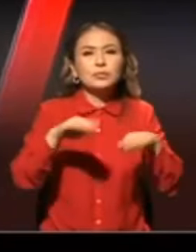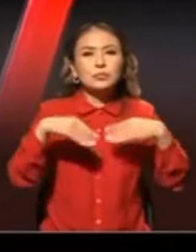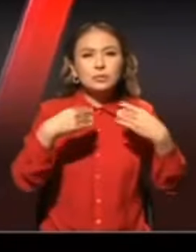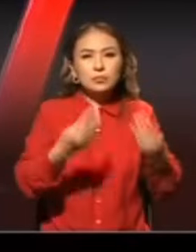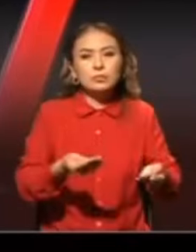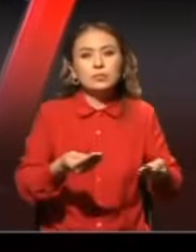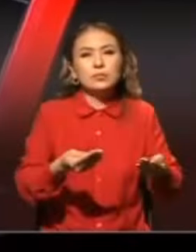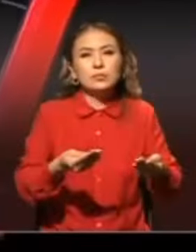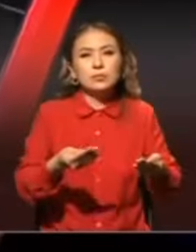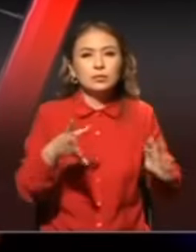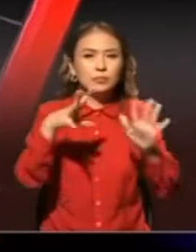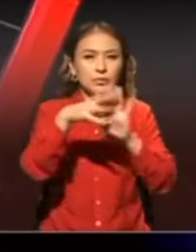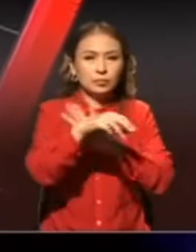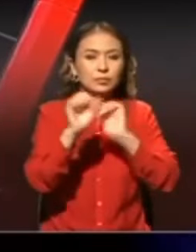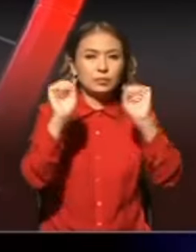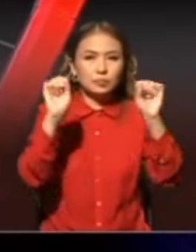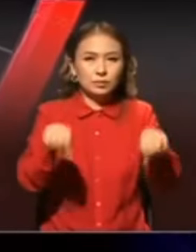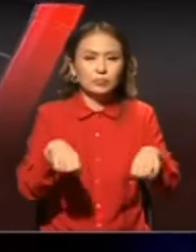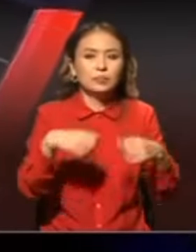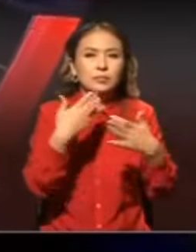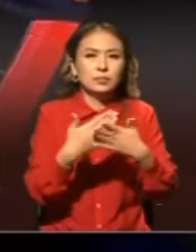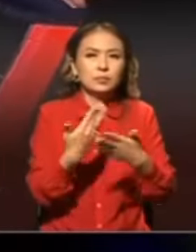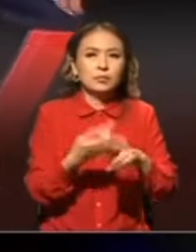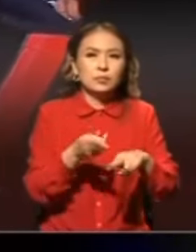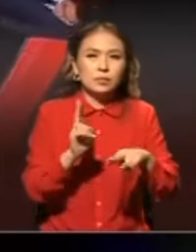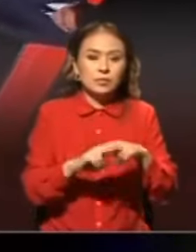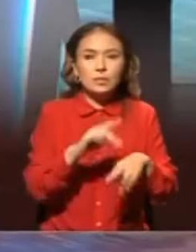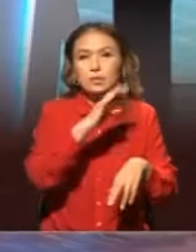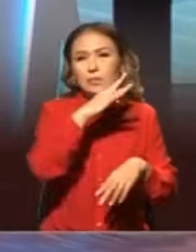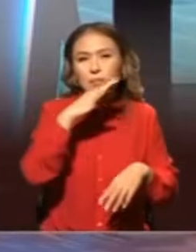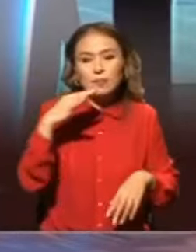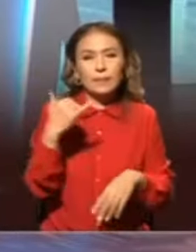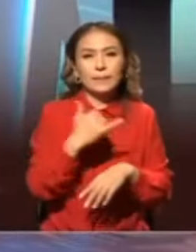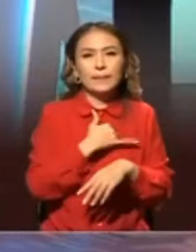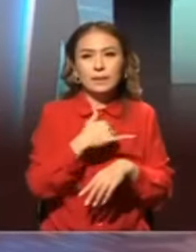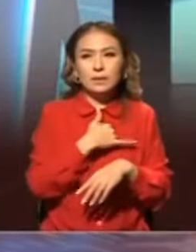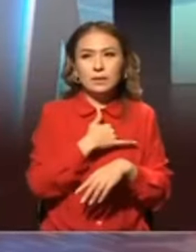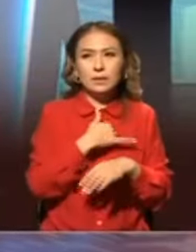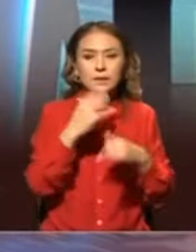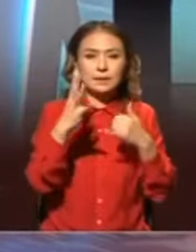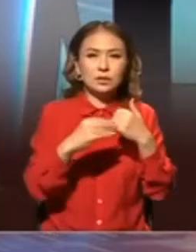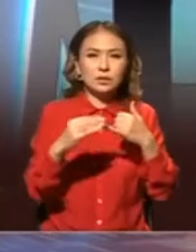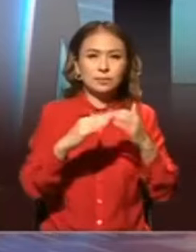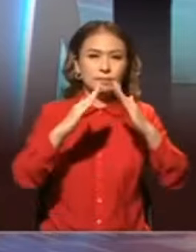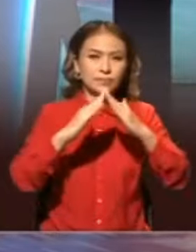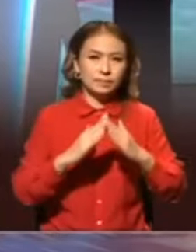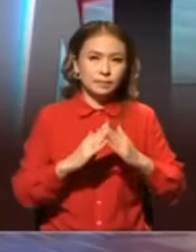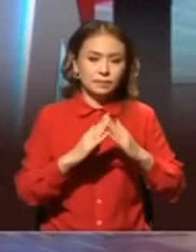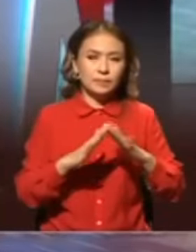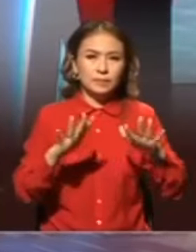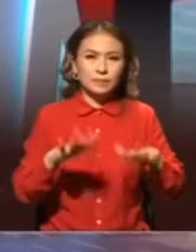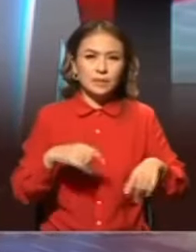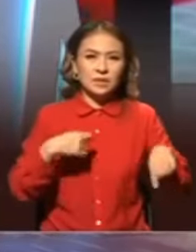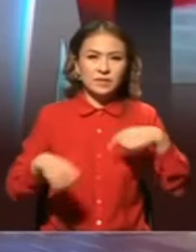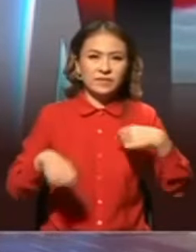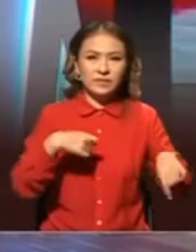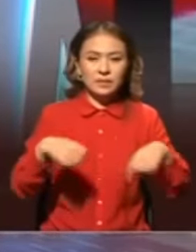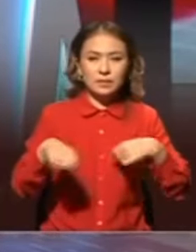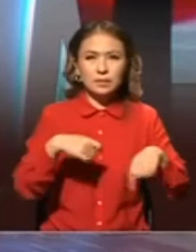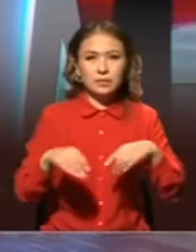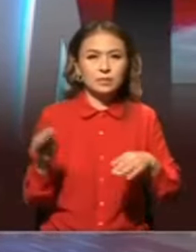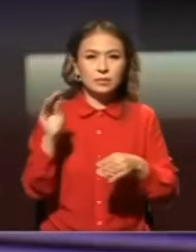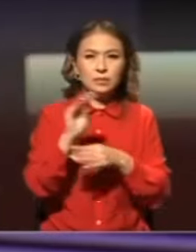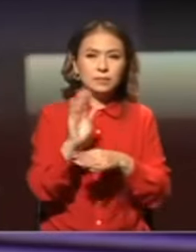нарықтарына кіре алады. Яғни бұл жерде көбінесе біздің мынау үлкен желілеріміз бар ғой, сауда желілері. Сол жерде мынау жеке